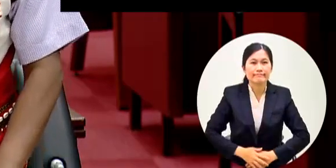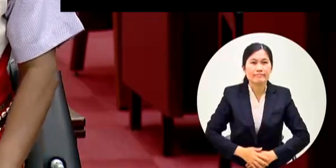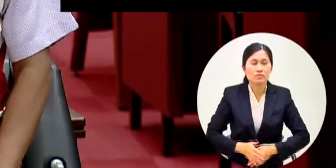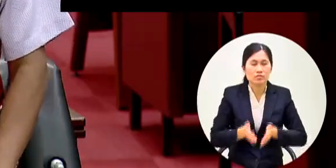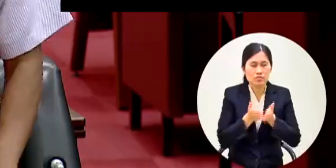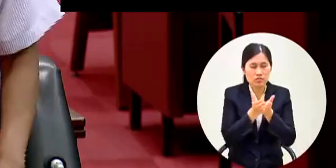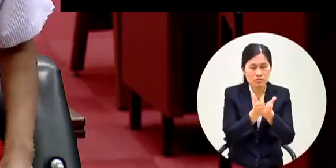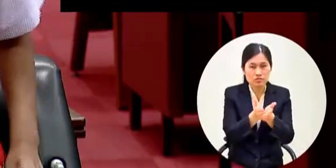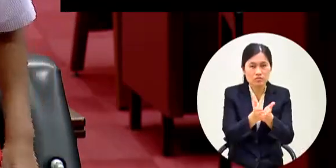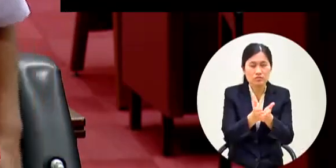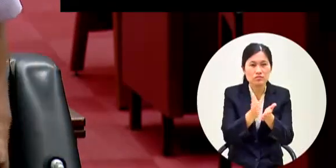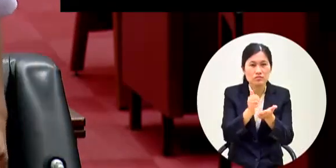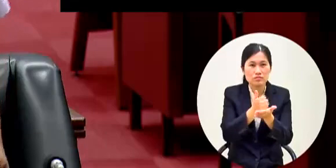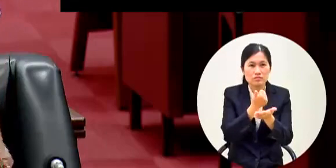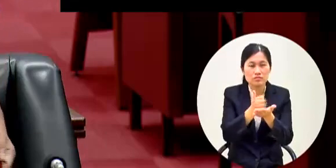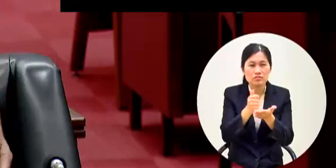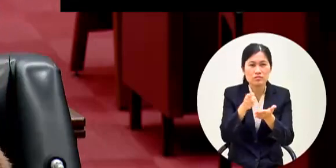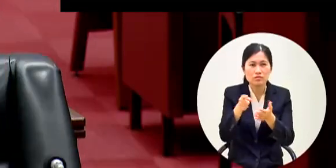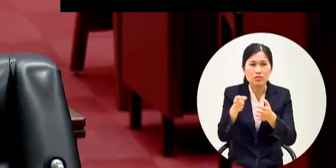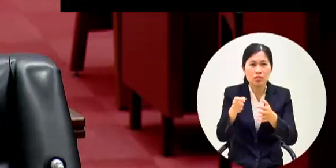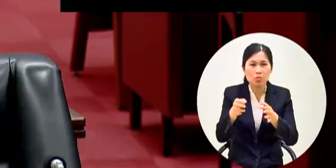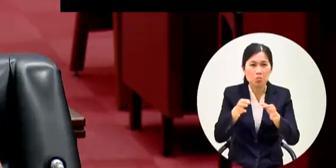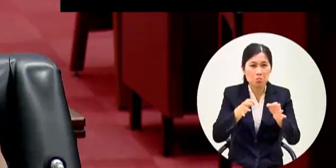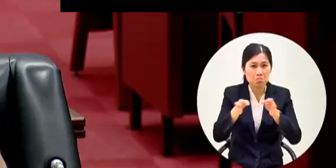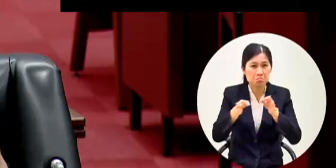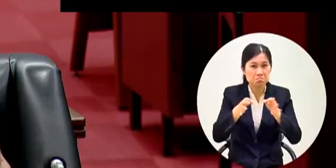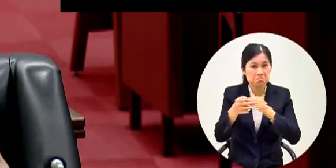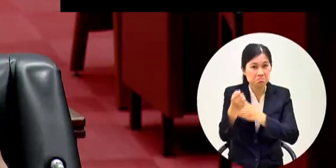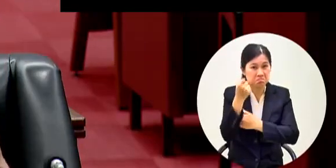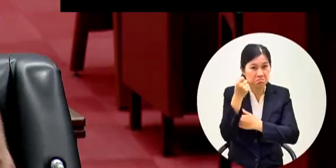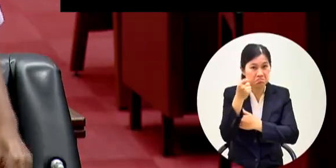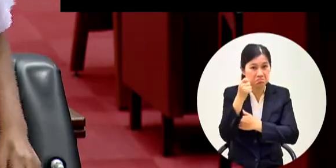这个就是我们拼经济的一个来源。